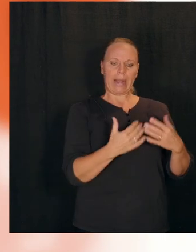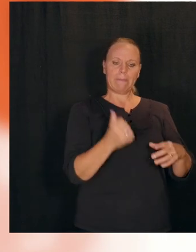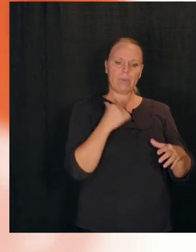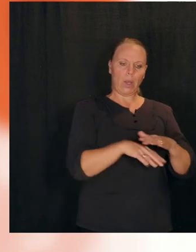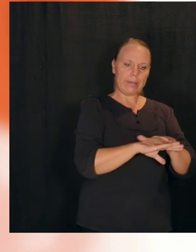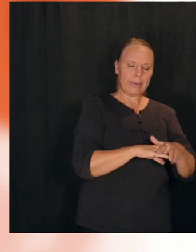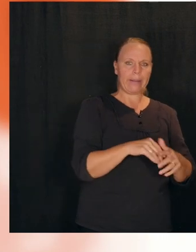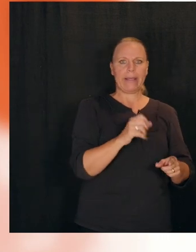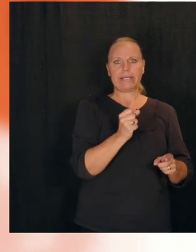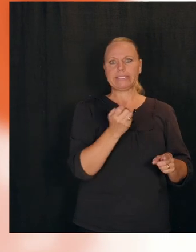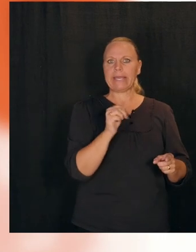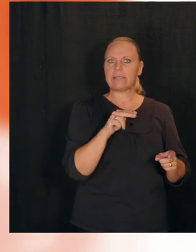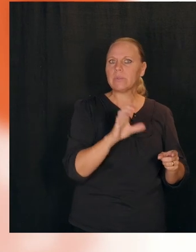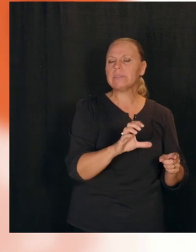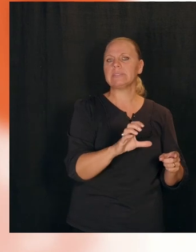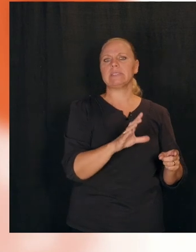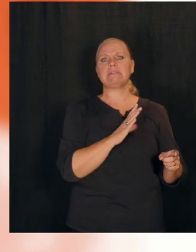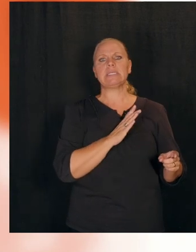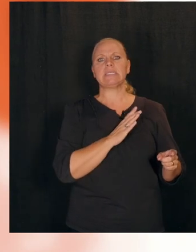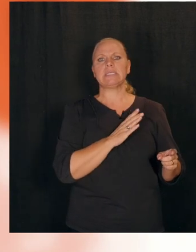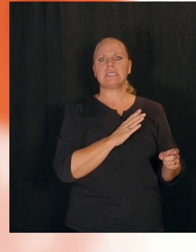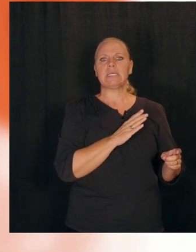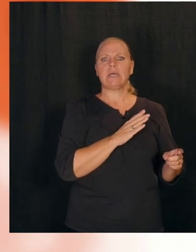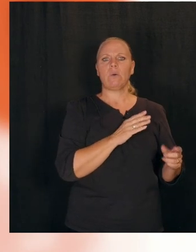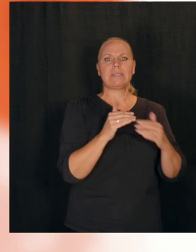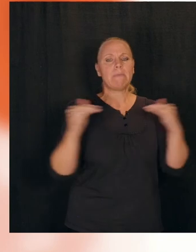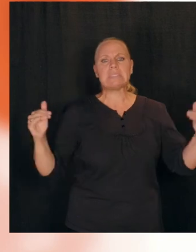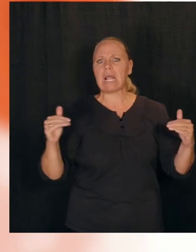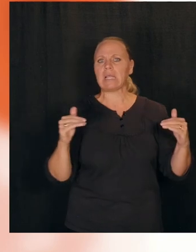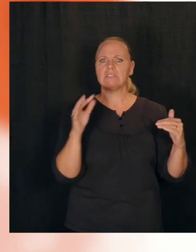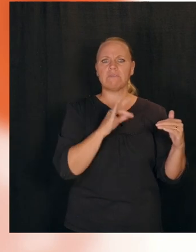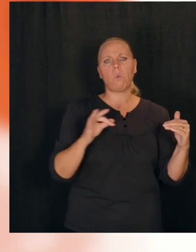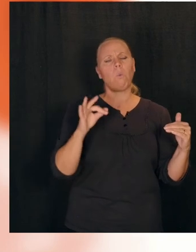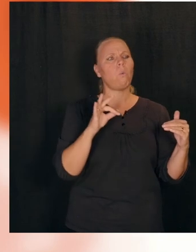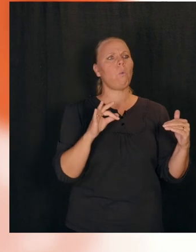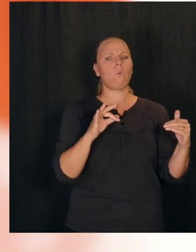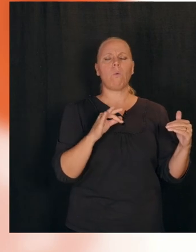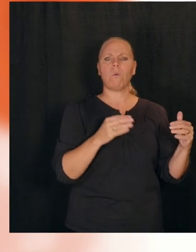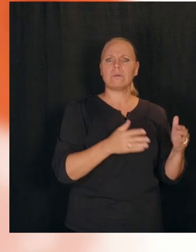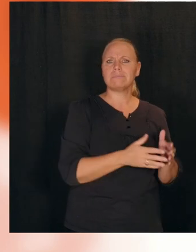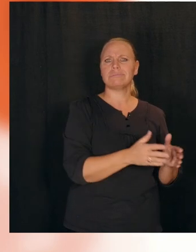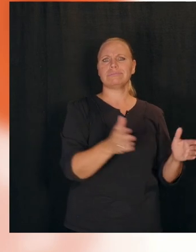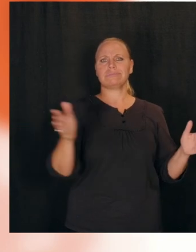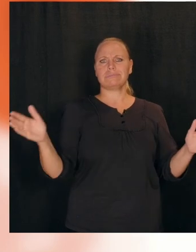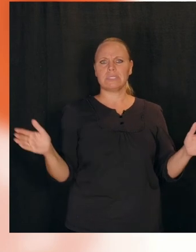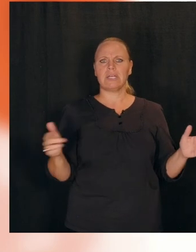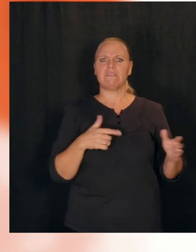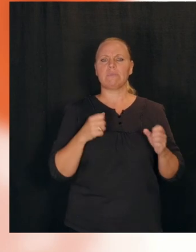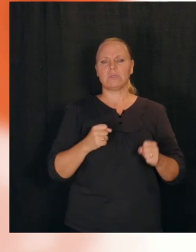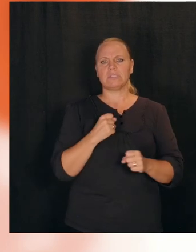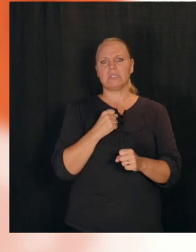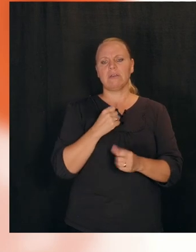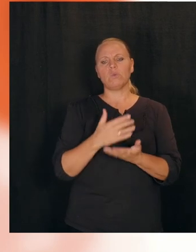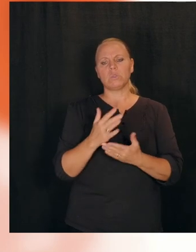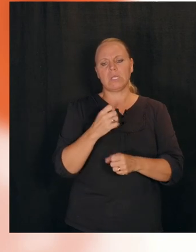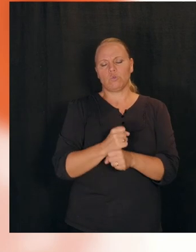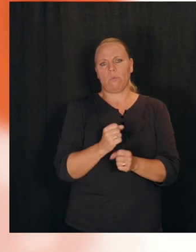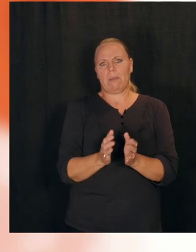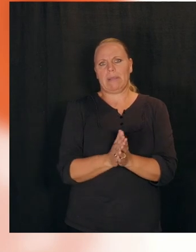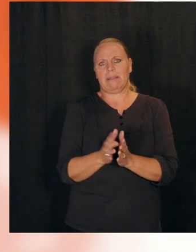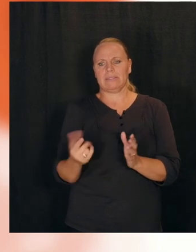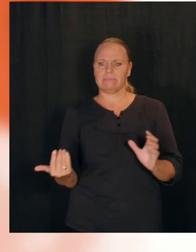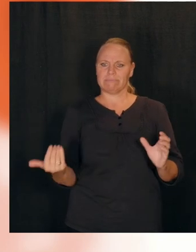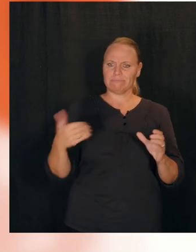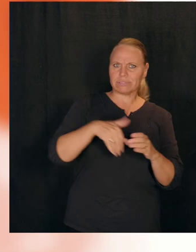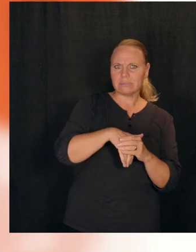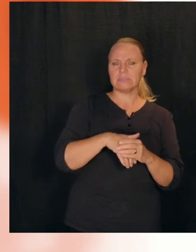genus och så vidare, och jämställdhetsfrågor. Där är någonting som vi bör fortsätta att jobba med. Och det var